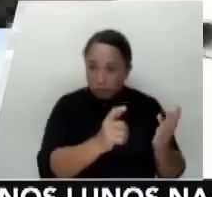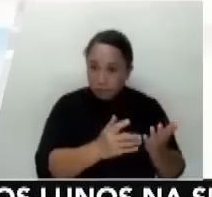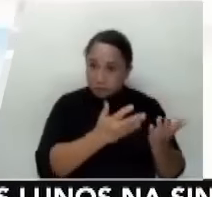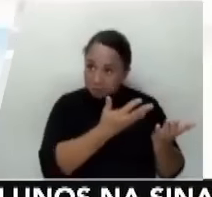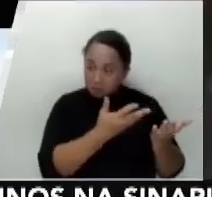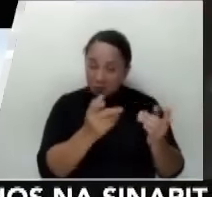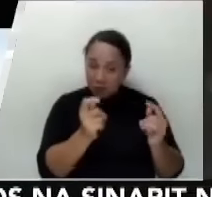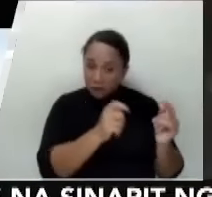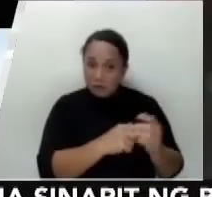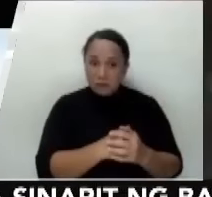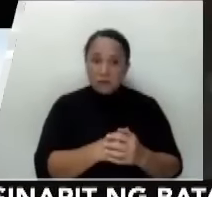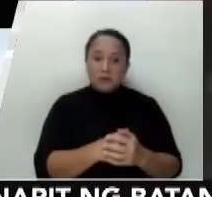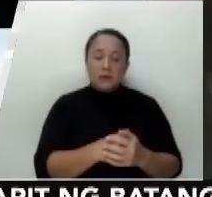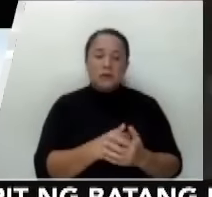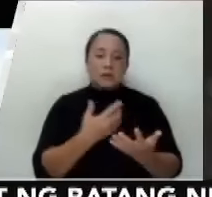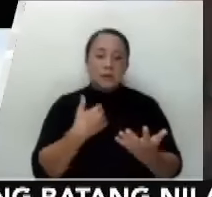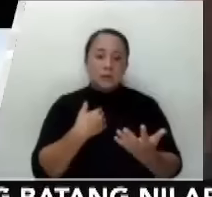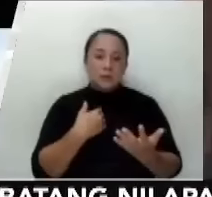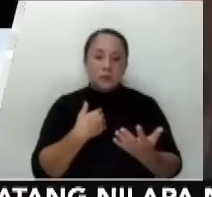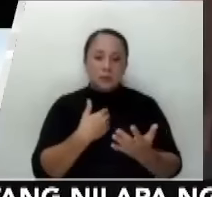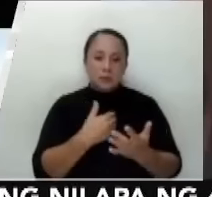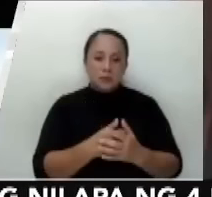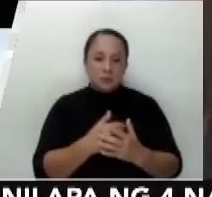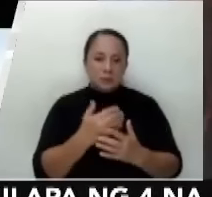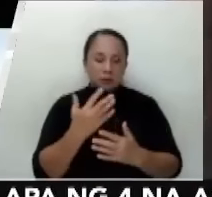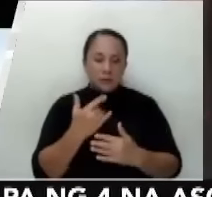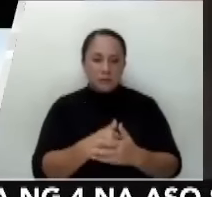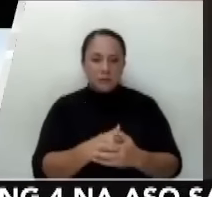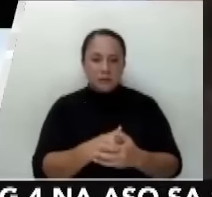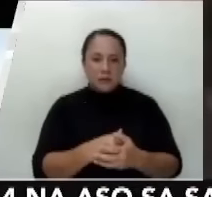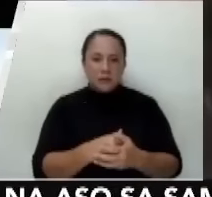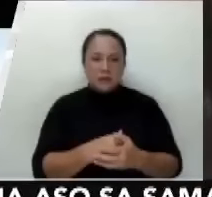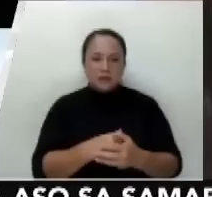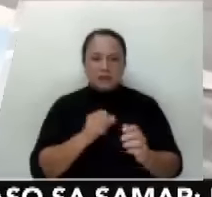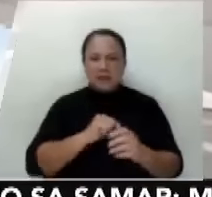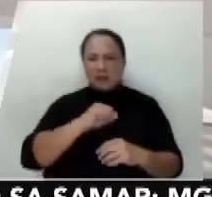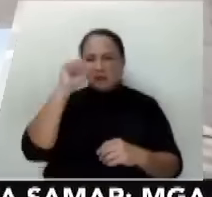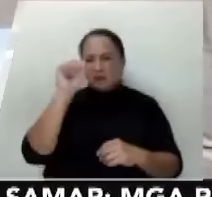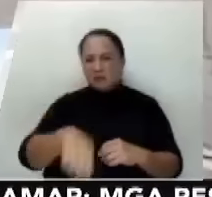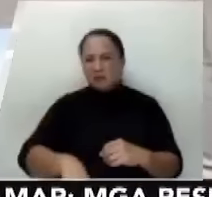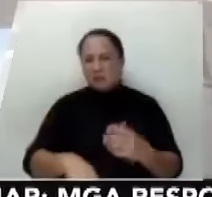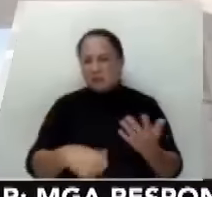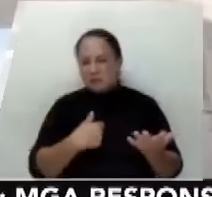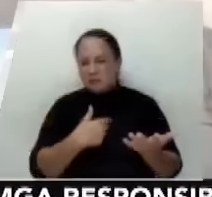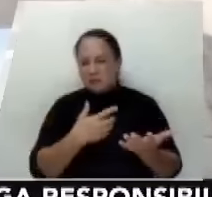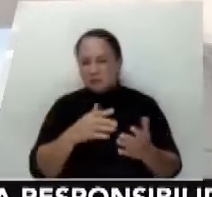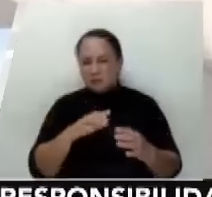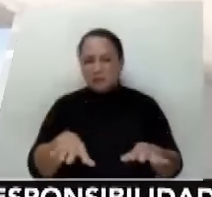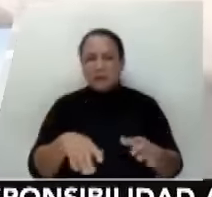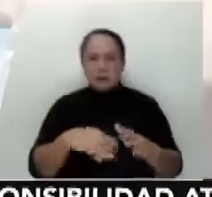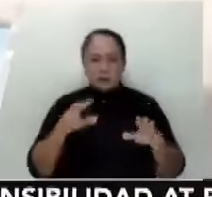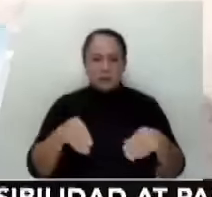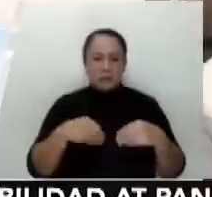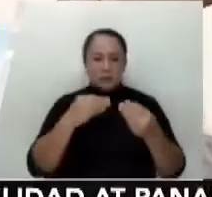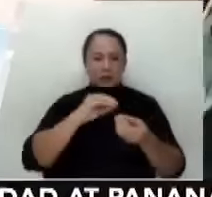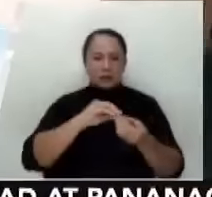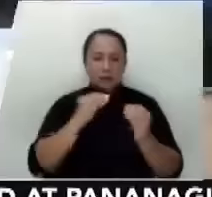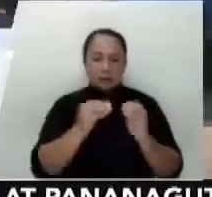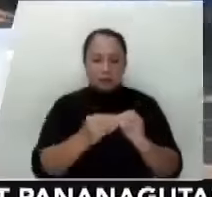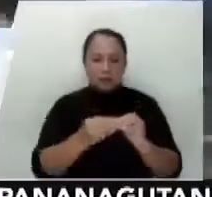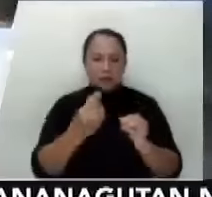Baka mayroong malapit-lapit din siya malapit-lapit. Mapapalayo, tsaka kaysa pagdahal ng bata. Nabigyan na raw ng numero si Mang Rufino para sa